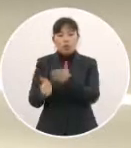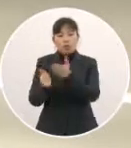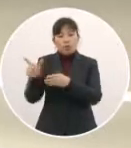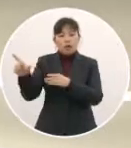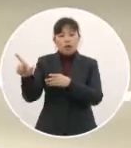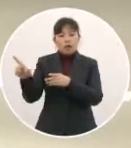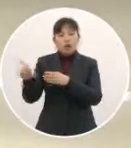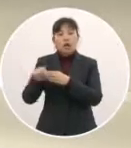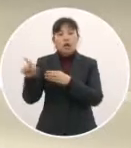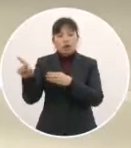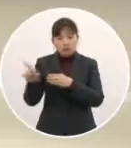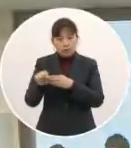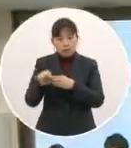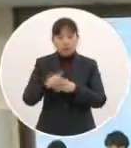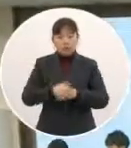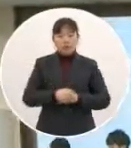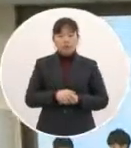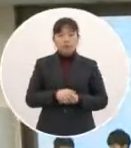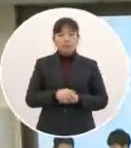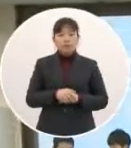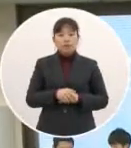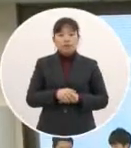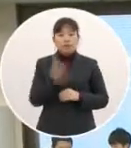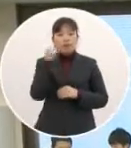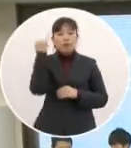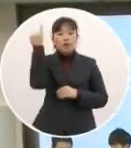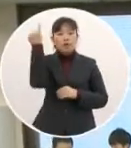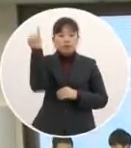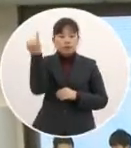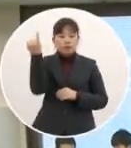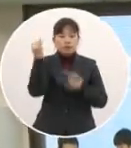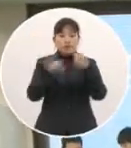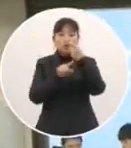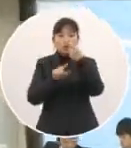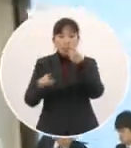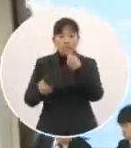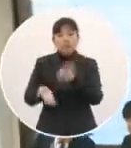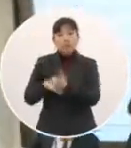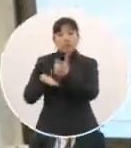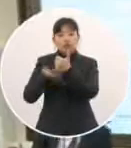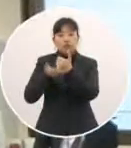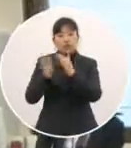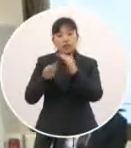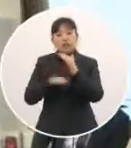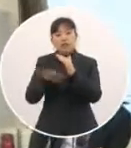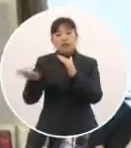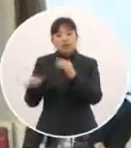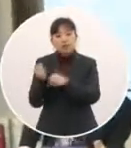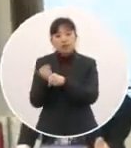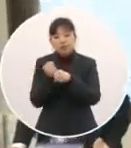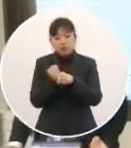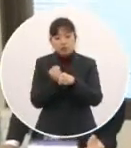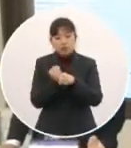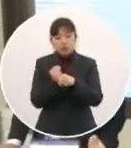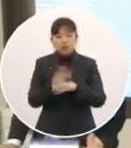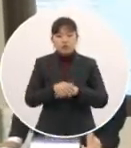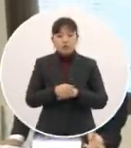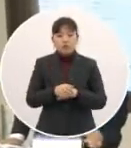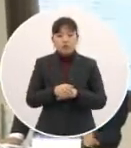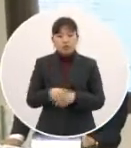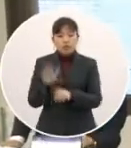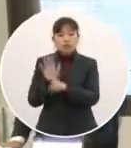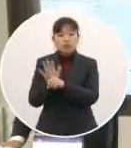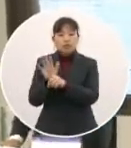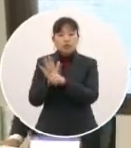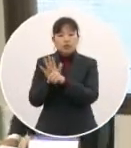ポートサービスを入れたりだとかという形で、お母さんが一人で育児家事をやる場合に手伝えるような